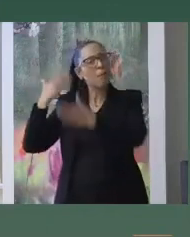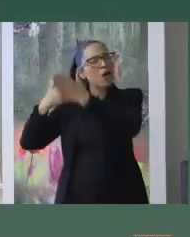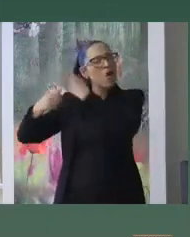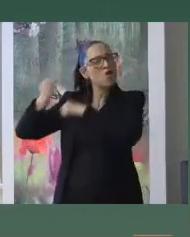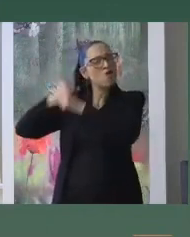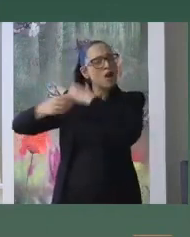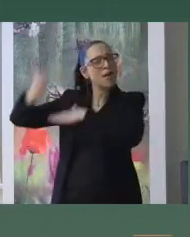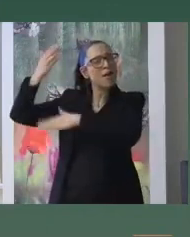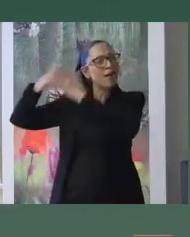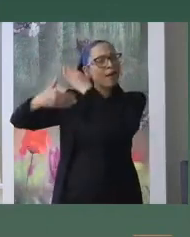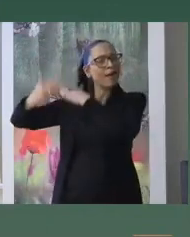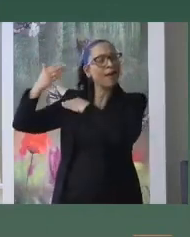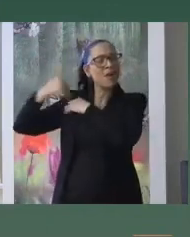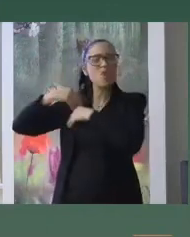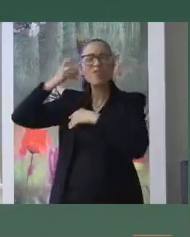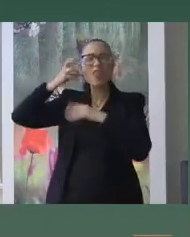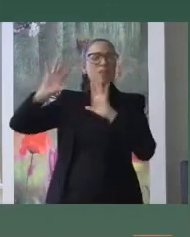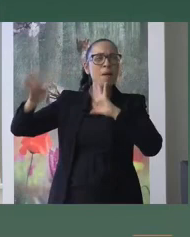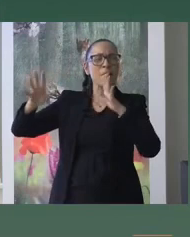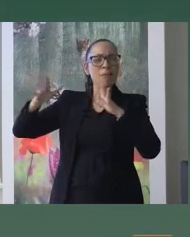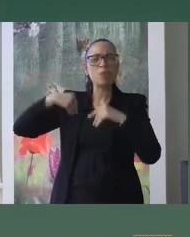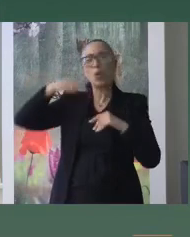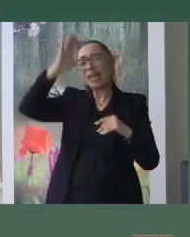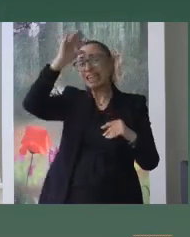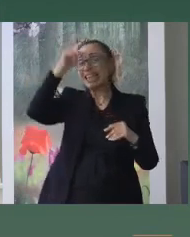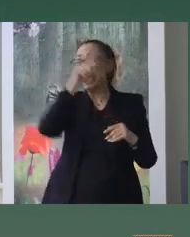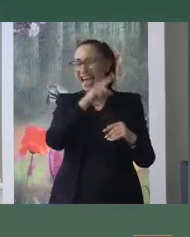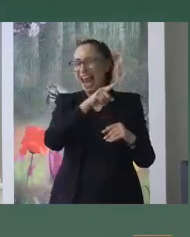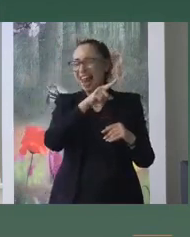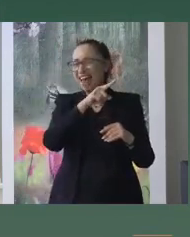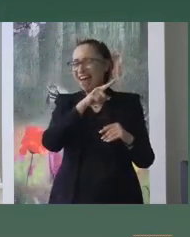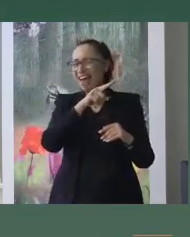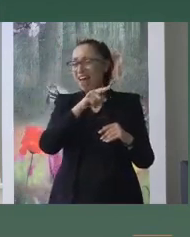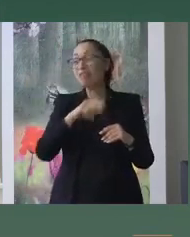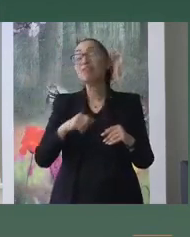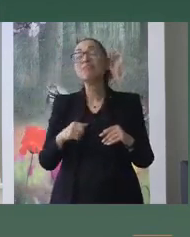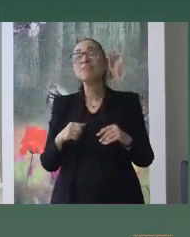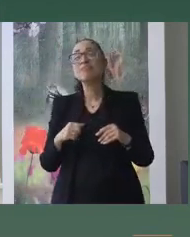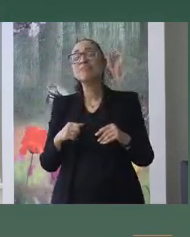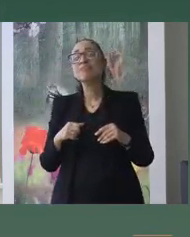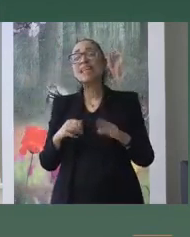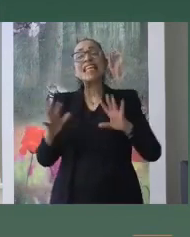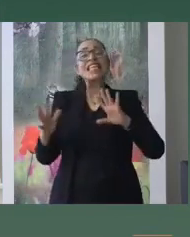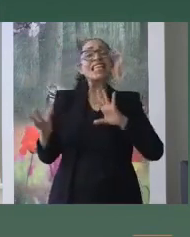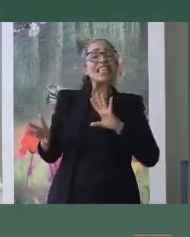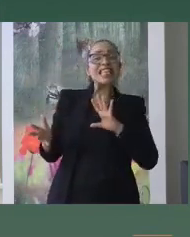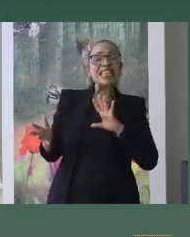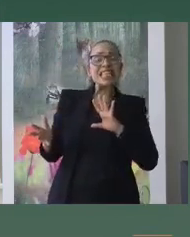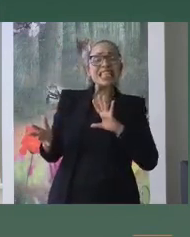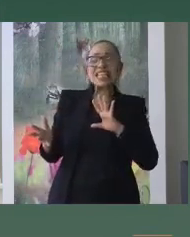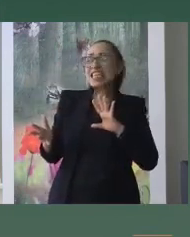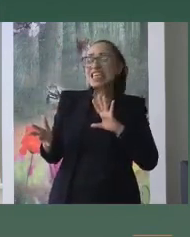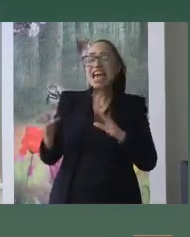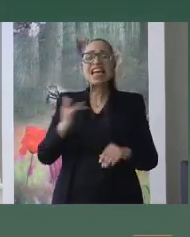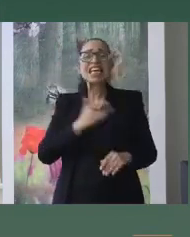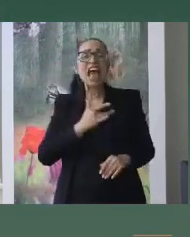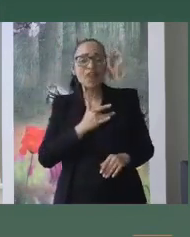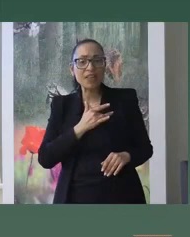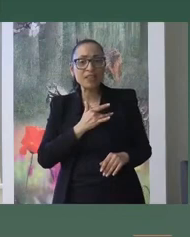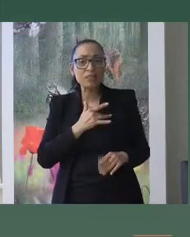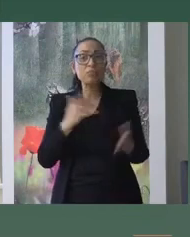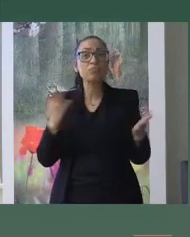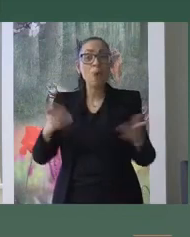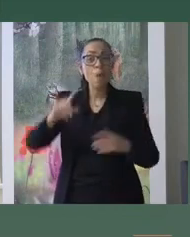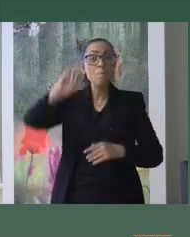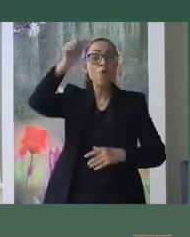χρόνια παραπίσω, δεν θυμάμαι τώρα τα Τρίκαλα, είπες τα Τρίκαλα, ή τα Τρίκαλα ή η Καρδίτσα, ήταν μία